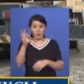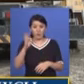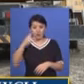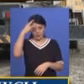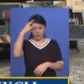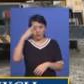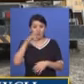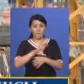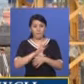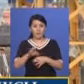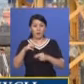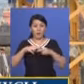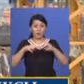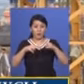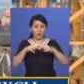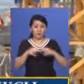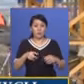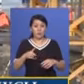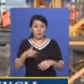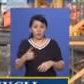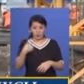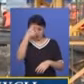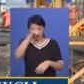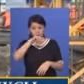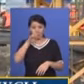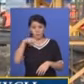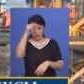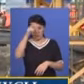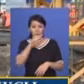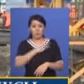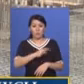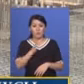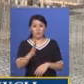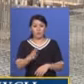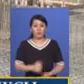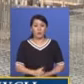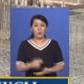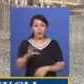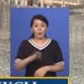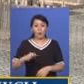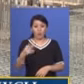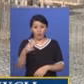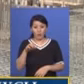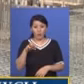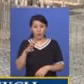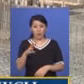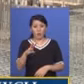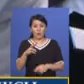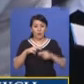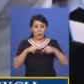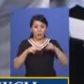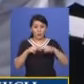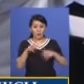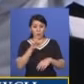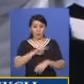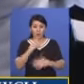қазақстандық материалдан салынады. Нысанда 2021 жылдың желтоқсанында қолданысқа береміз. Облыс әкімі Құмар Ақсақалов құрылыс алаңында жұмыс